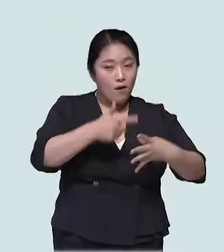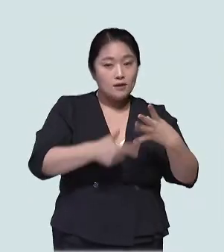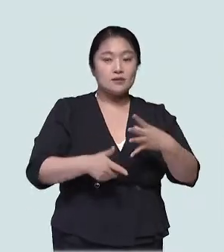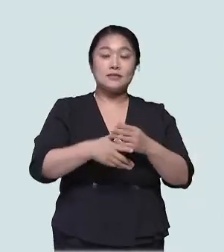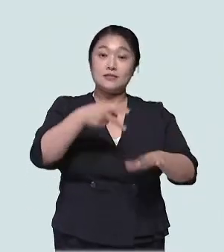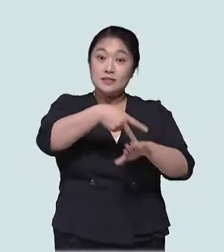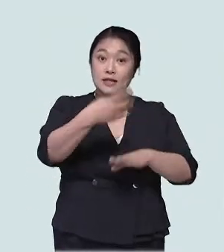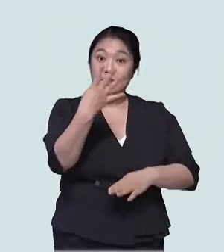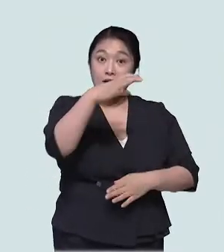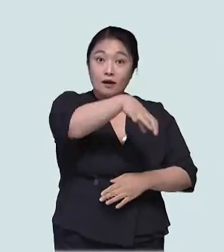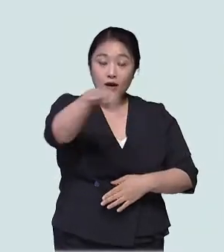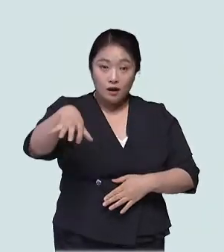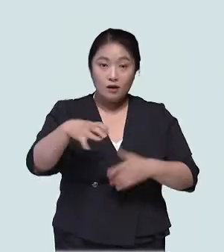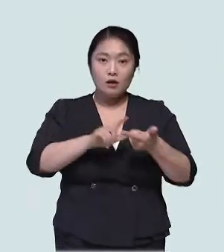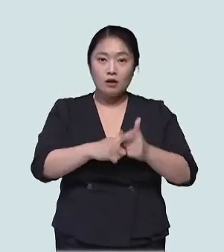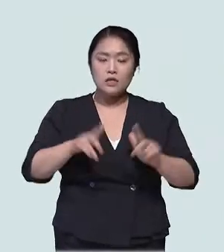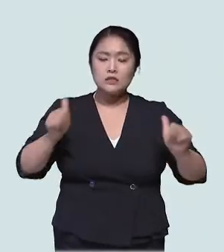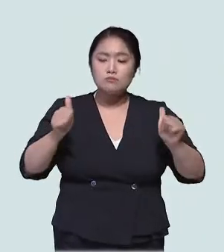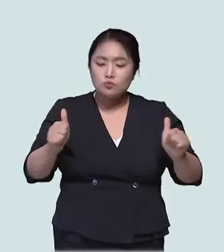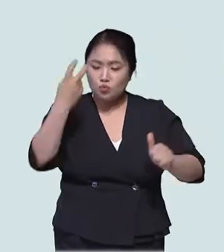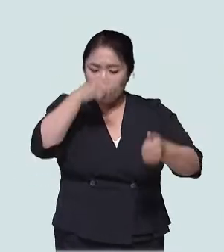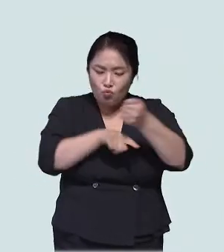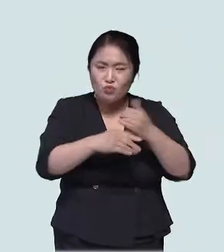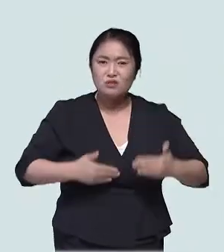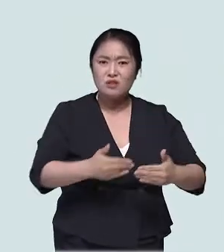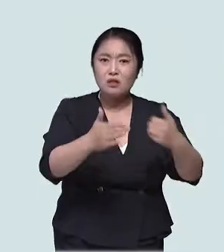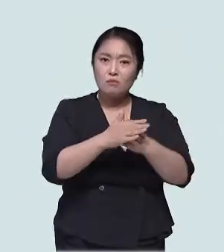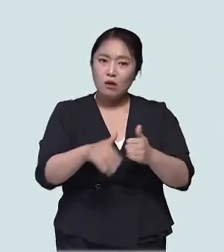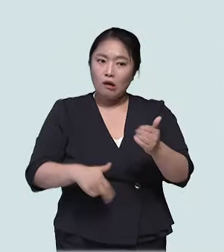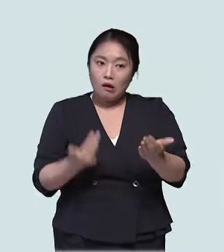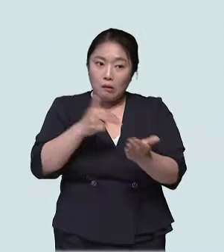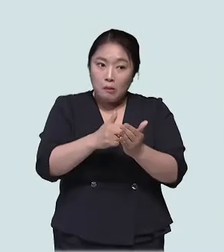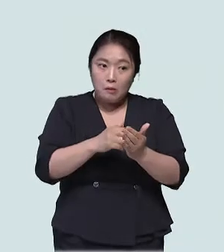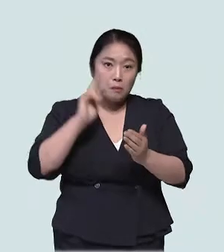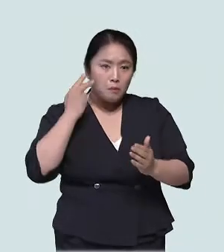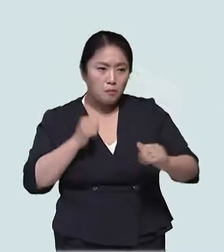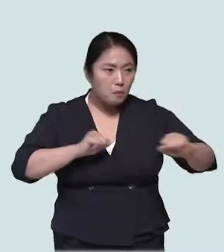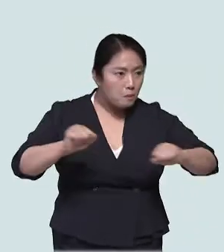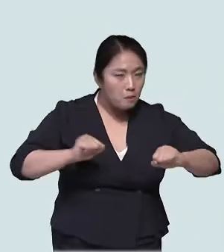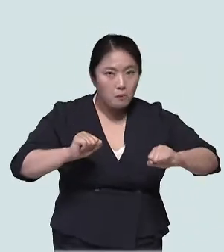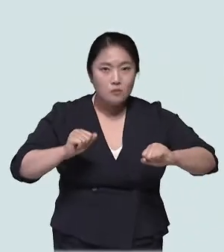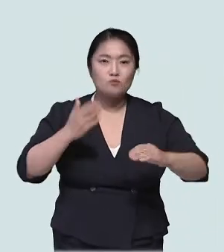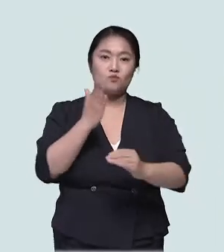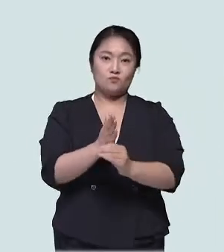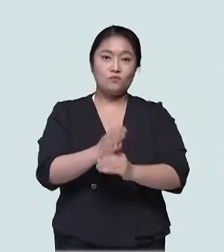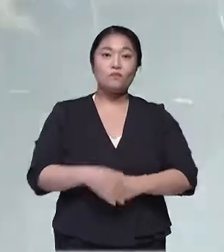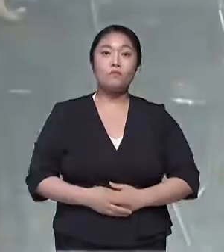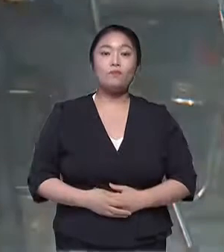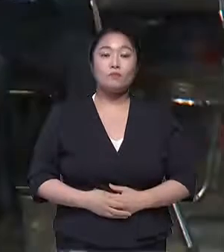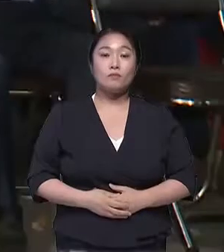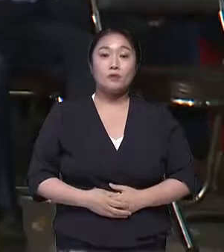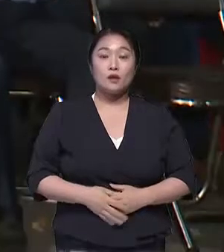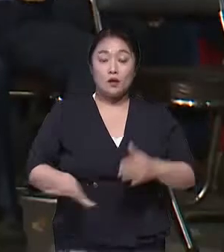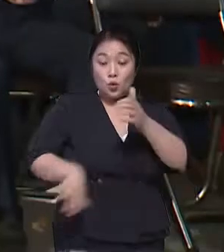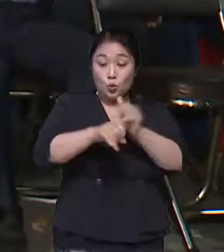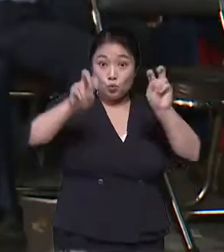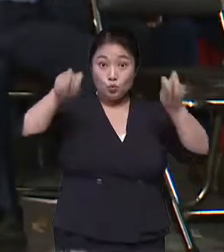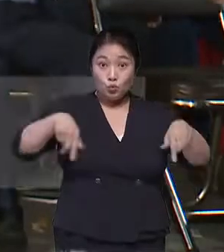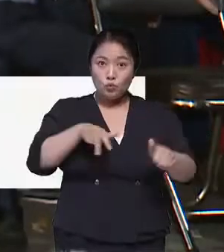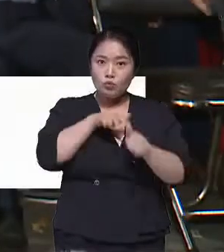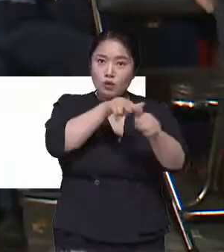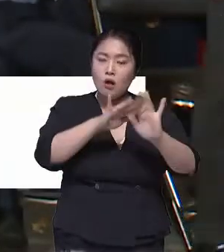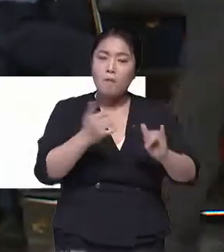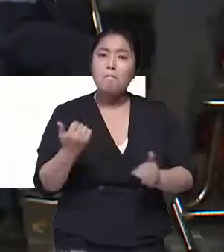4곳에 단체장은 수사나 재판 중에서 입지 자들의 움직임이 빨라지고 있습니다 무소속 단체장이